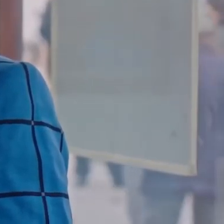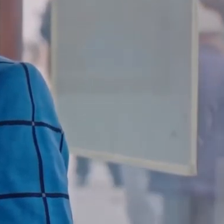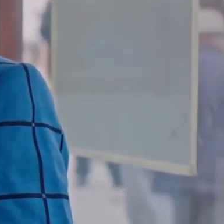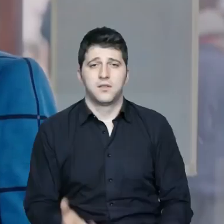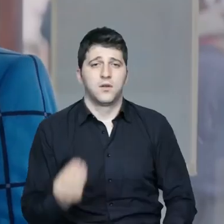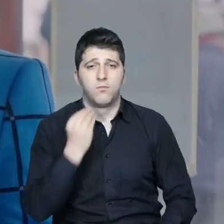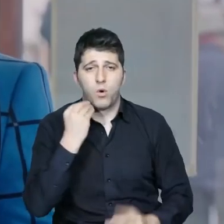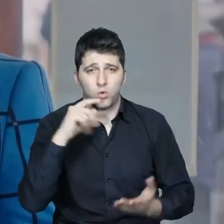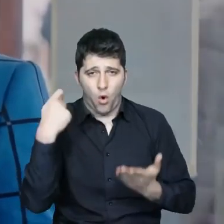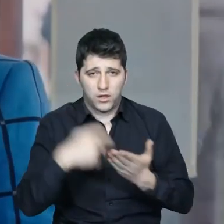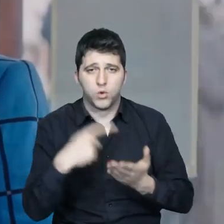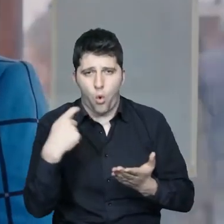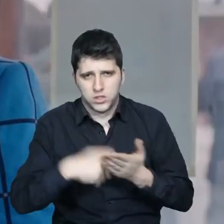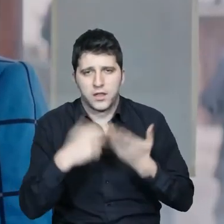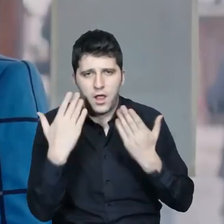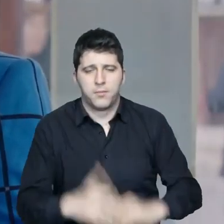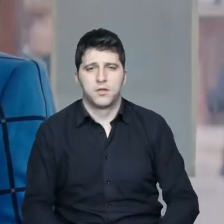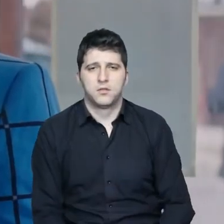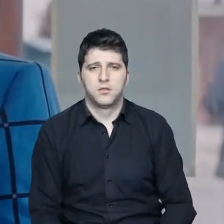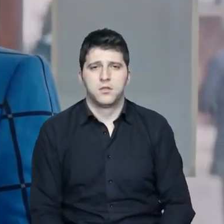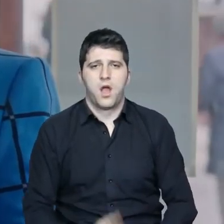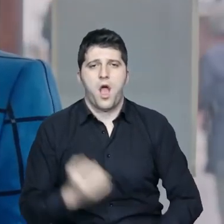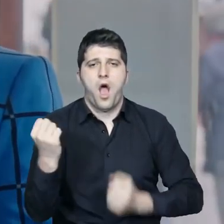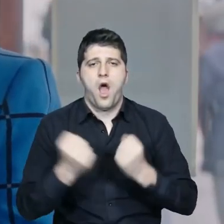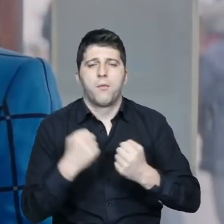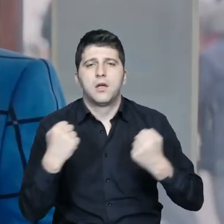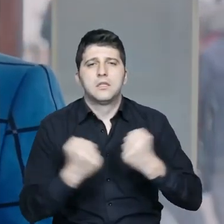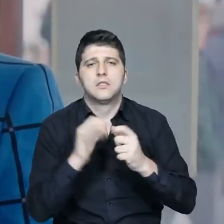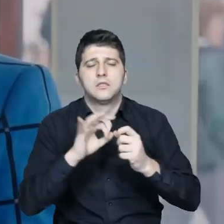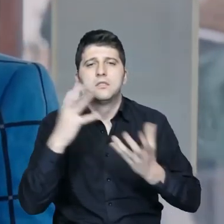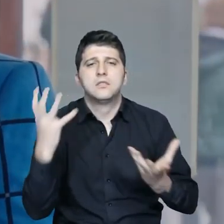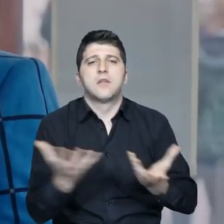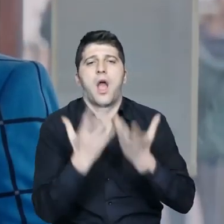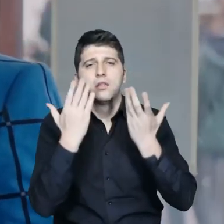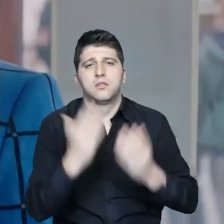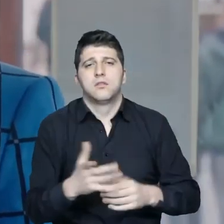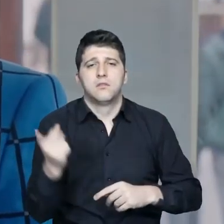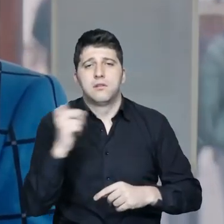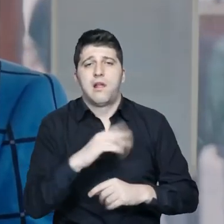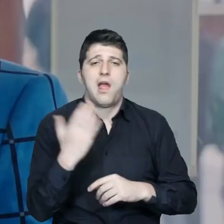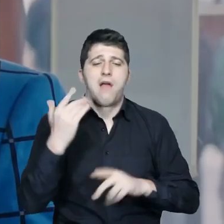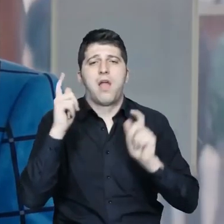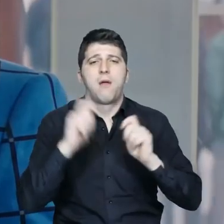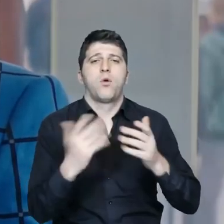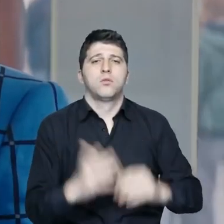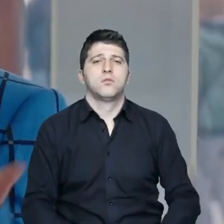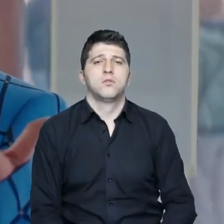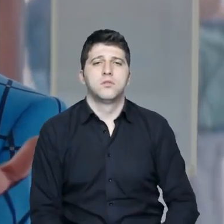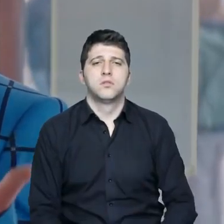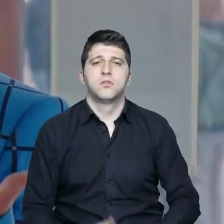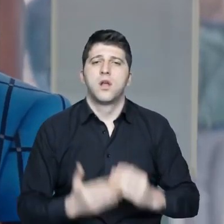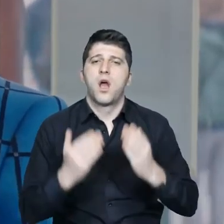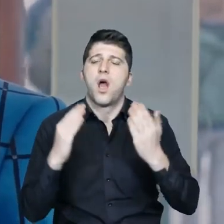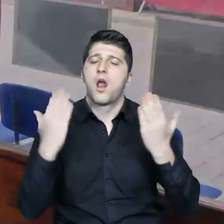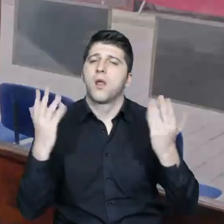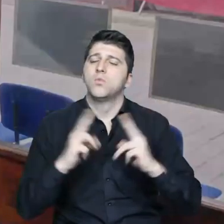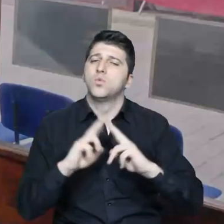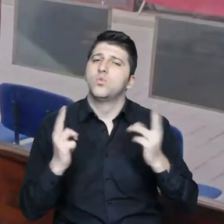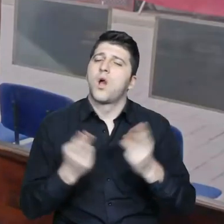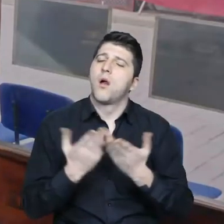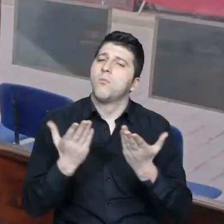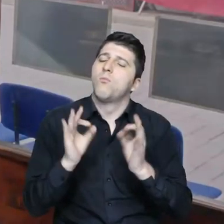Borcumu ödemiş. Ödeyeceksin tabii. Canım arabayı yaktın, kapkara ettin. Ondan sonra afra tafra ediyor. Allah'ım dünya kimlere kaldı